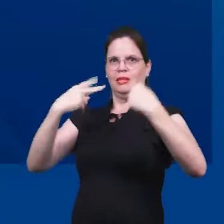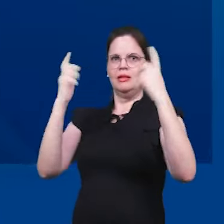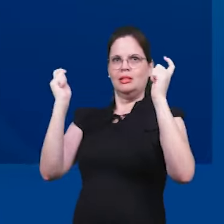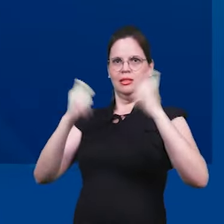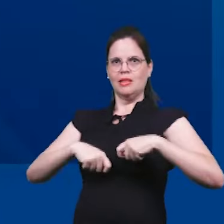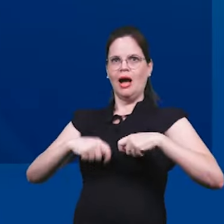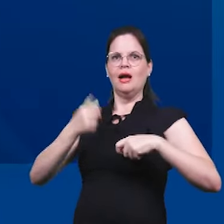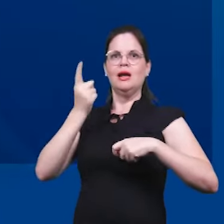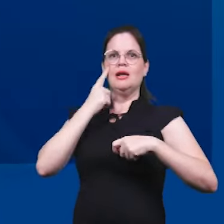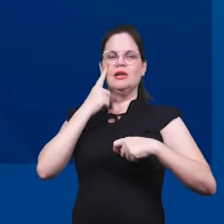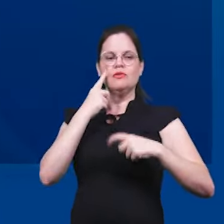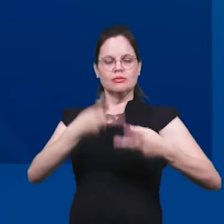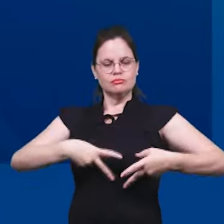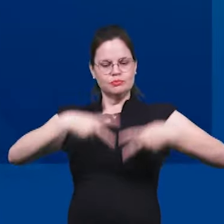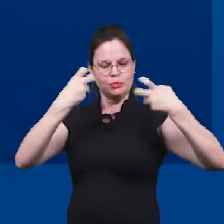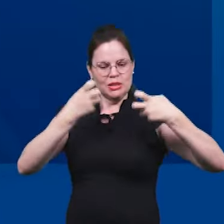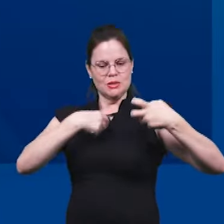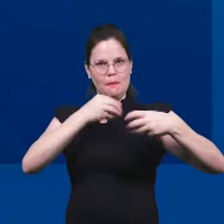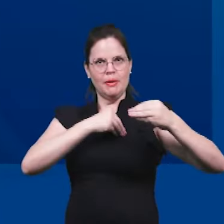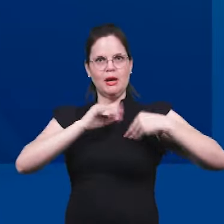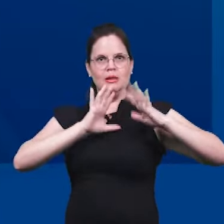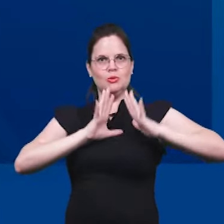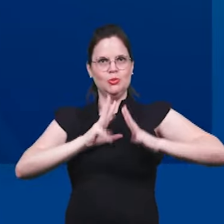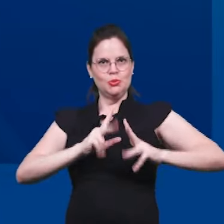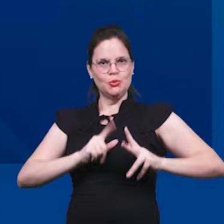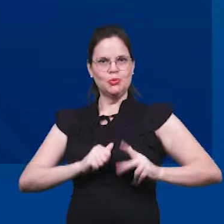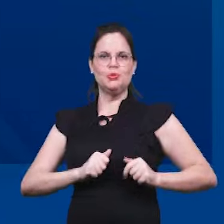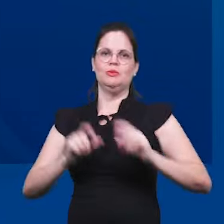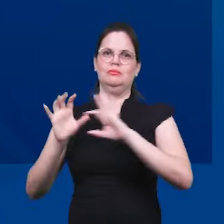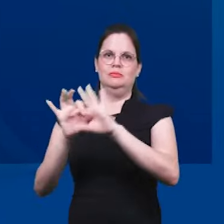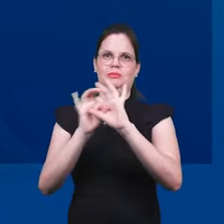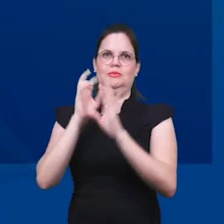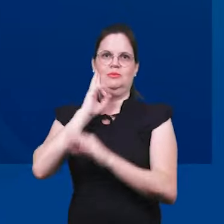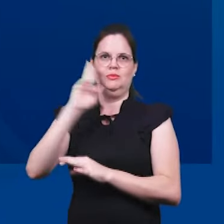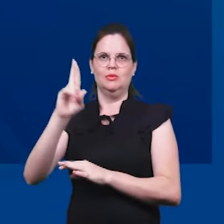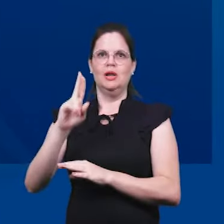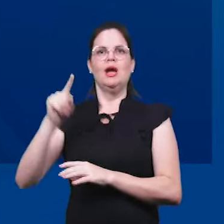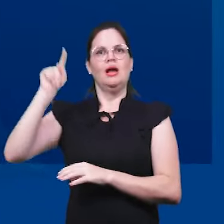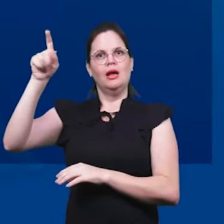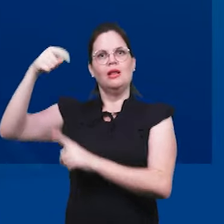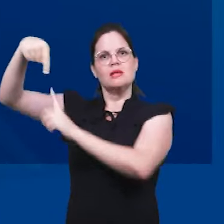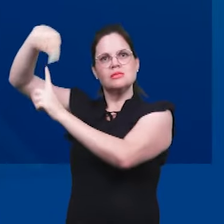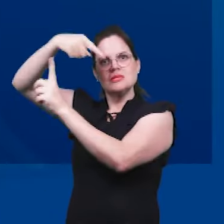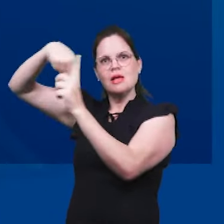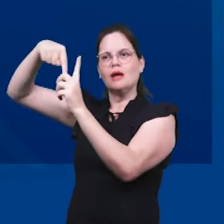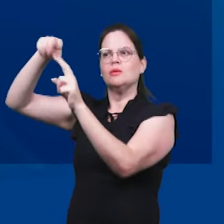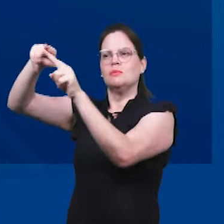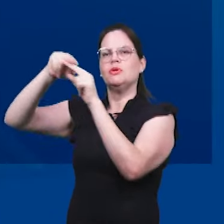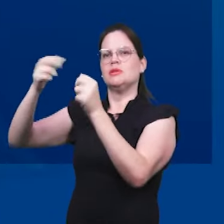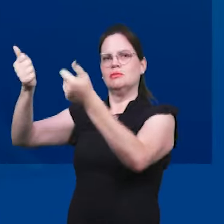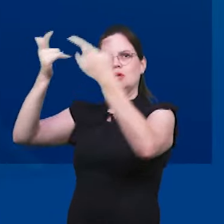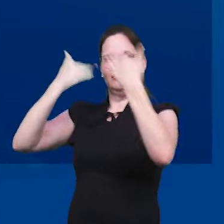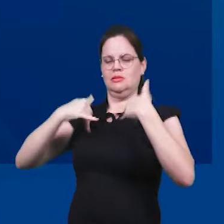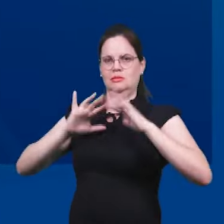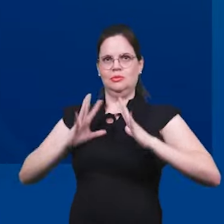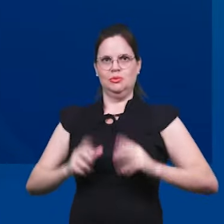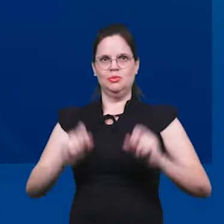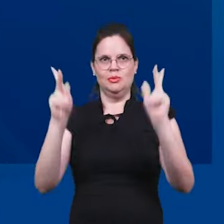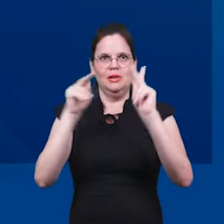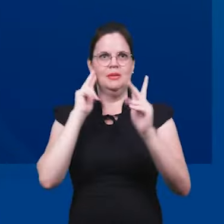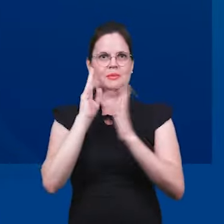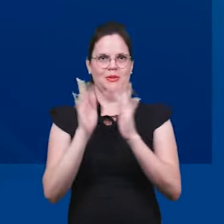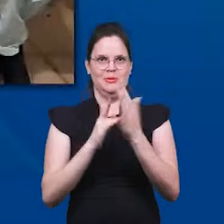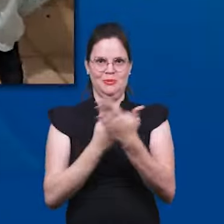грехом. Все nечистое сгорает в Его присутствии. Он святой, и нам нужно быть святыми, как Он. Мир Божий, а паж до